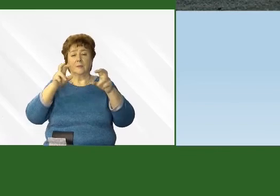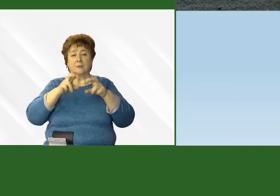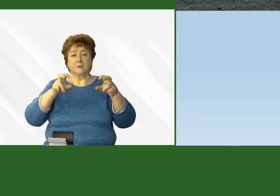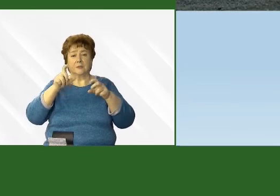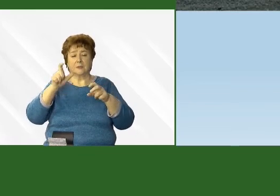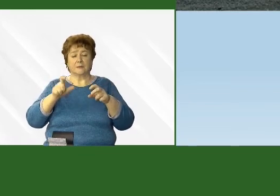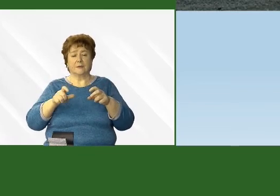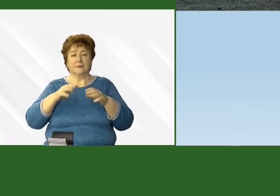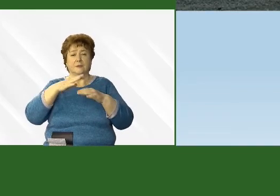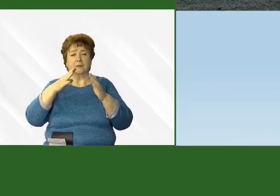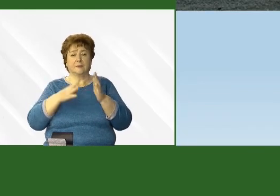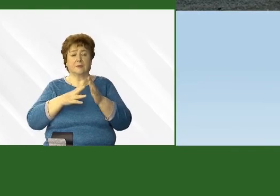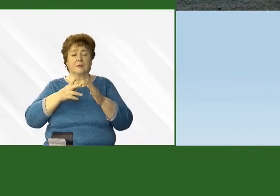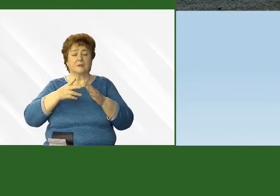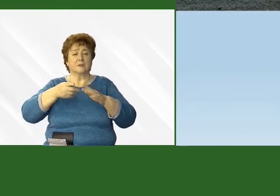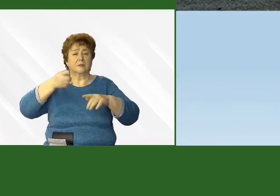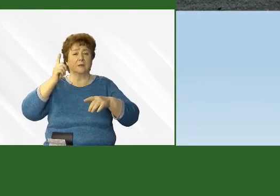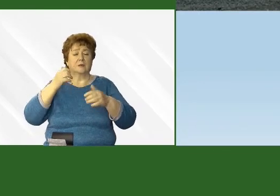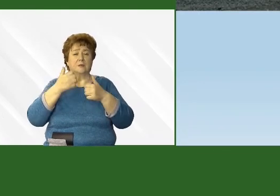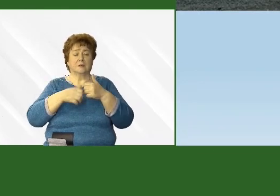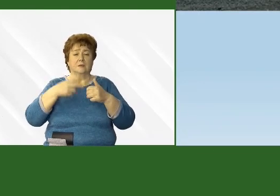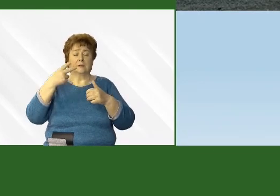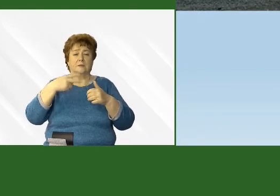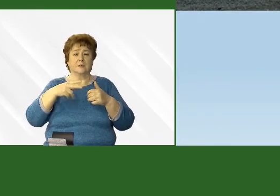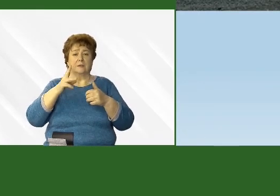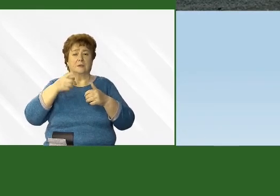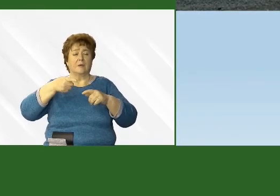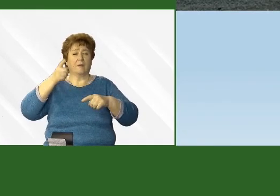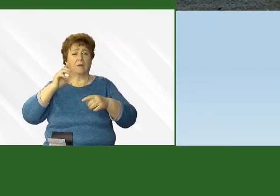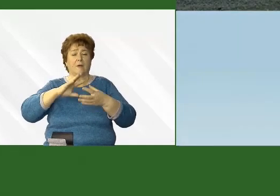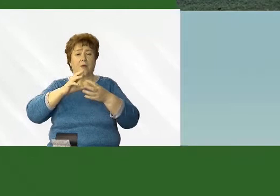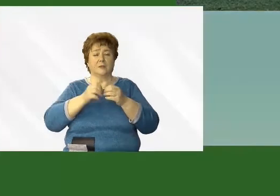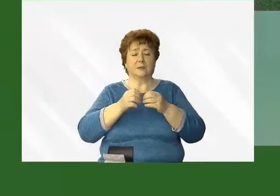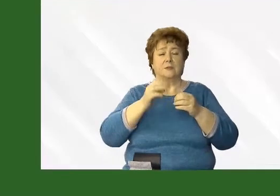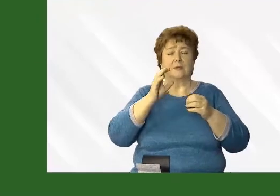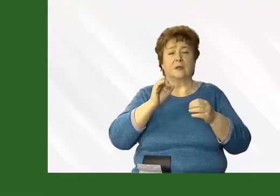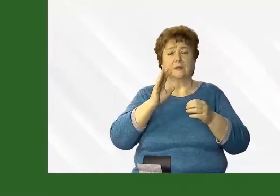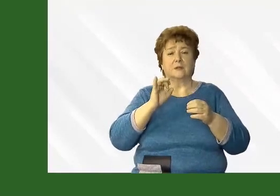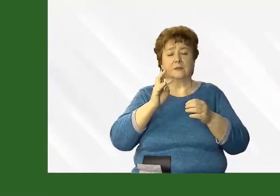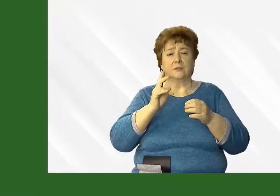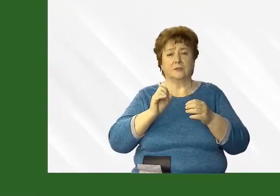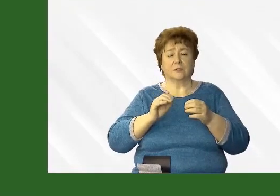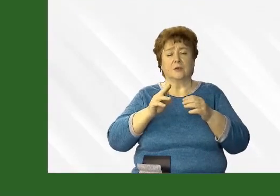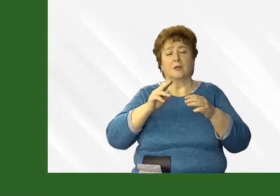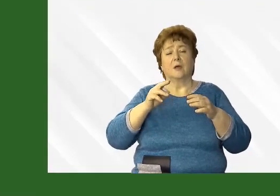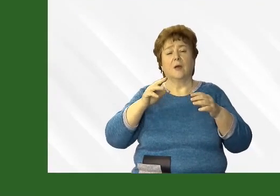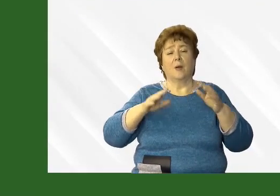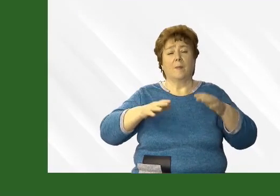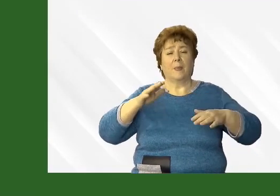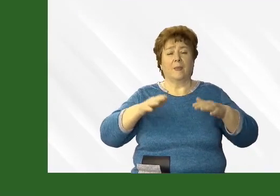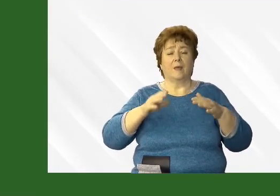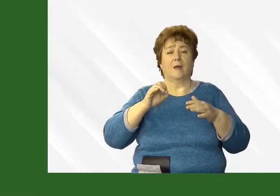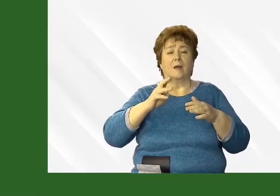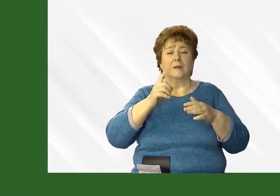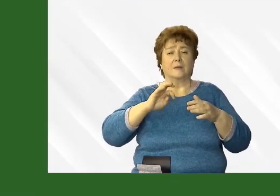исследователей, с 19 века и до середины 20 века количество антарктических пингвинов и пингвинов